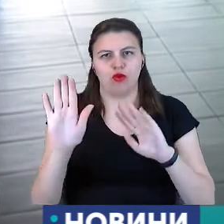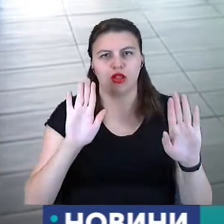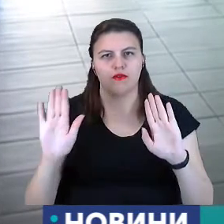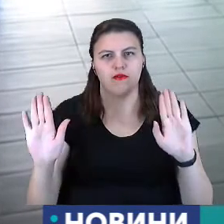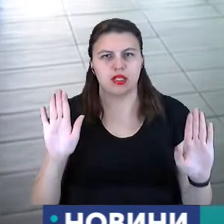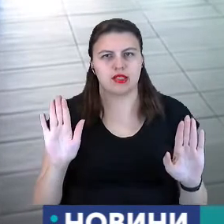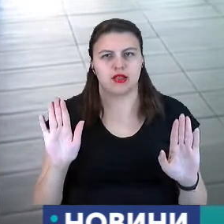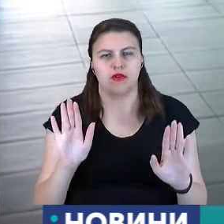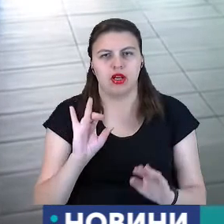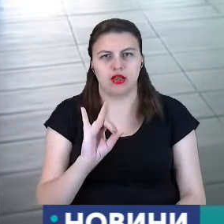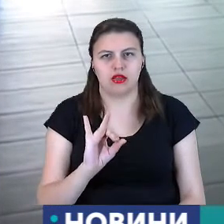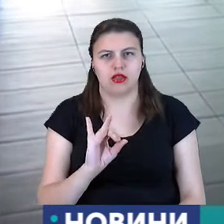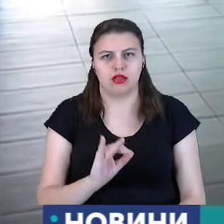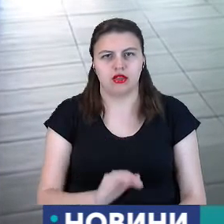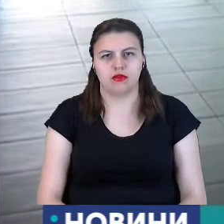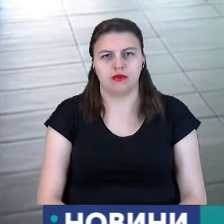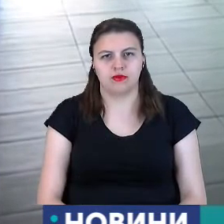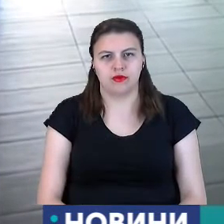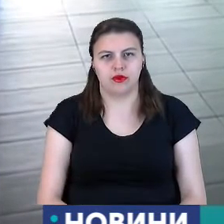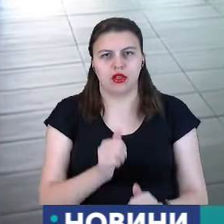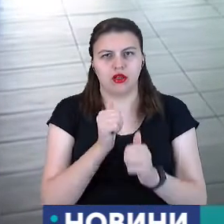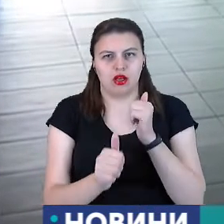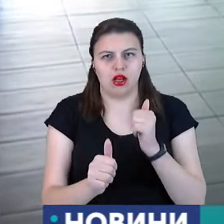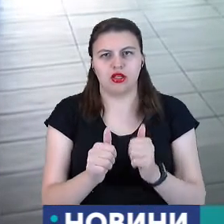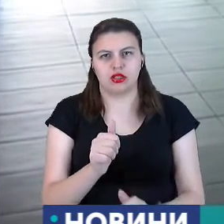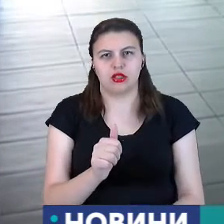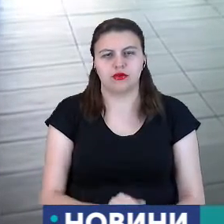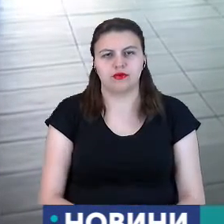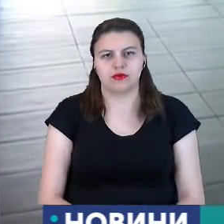и каждый